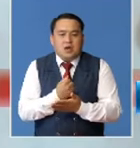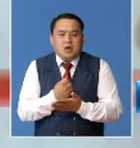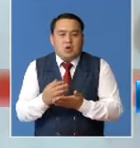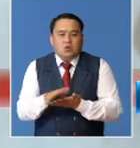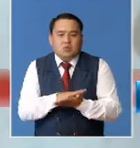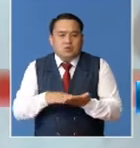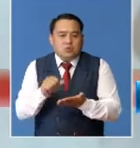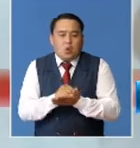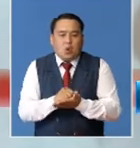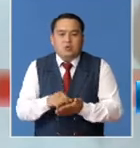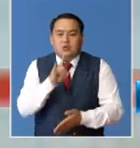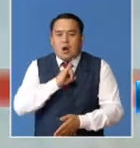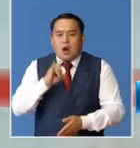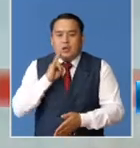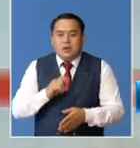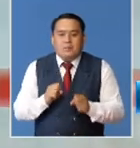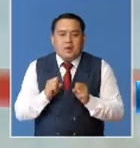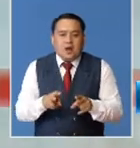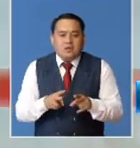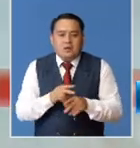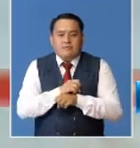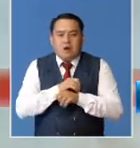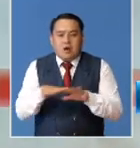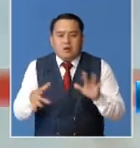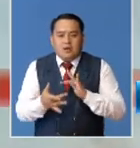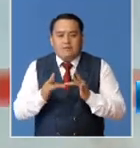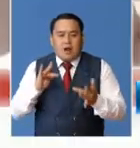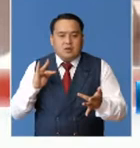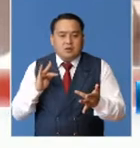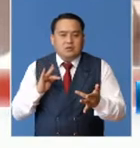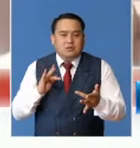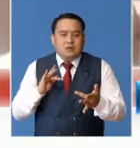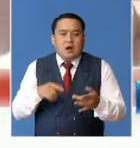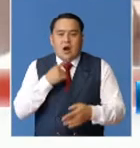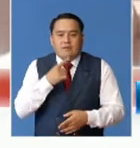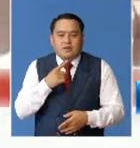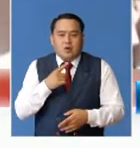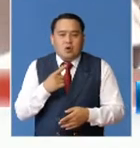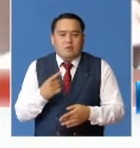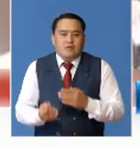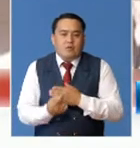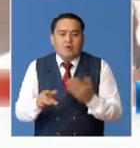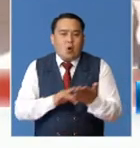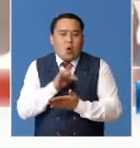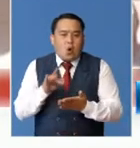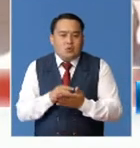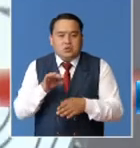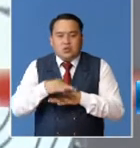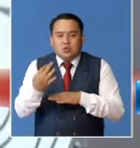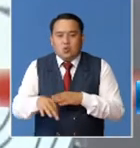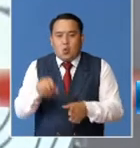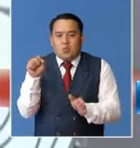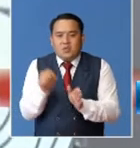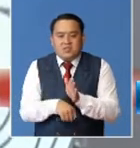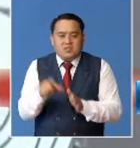тело женщины. Фото с места преступления, разлетевшиеся по соцсетям, заставили говорить о появлении в городе жестокого